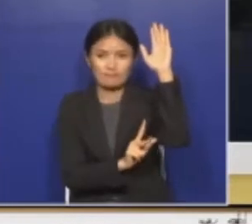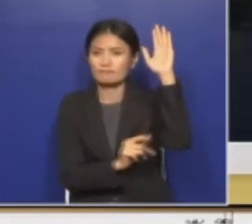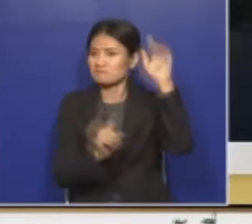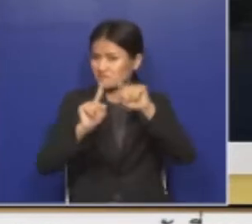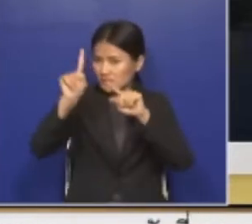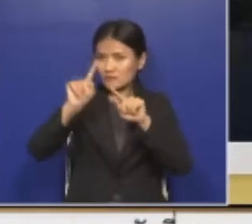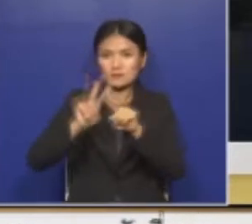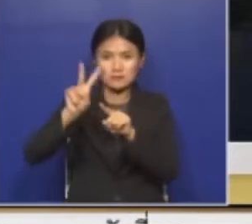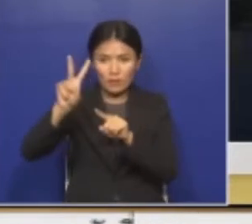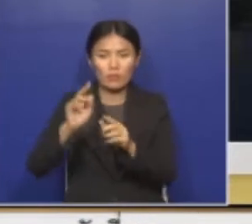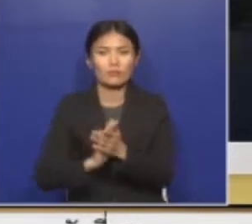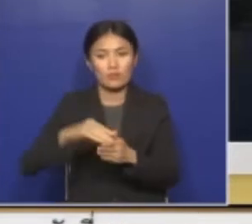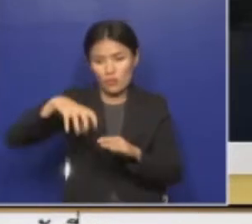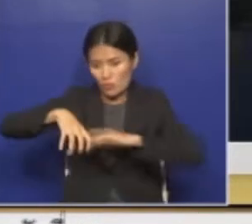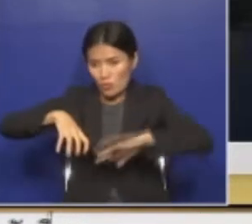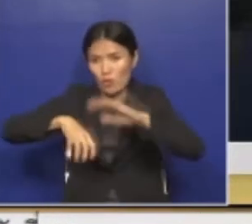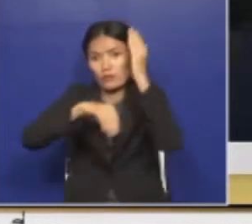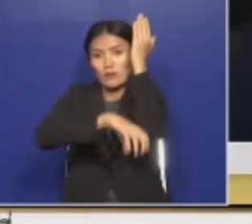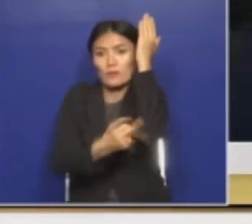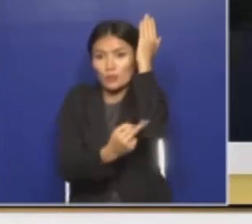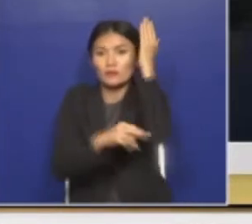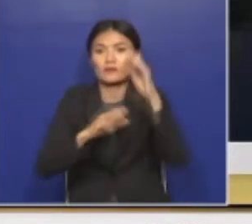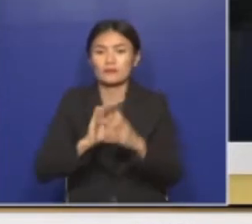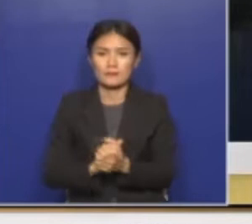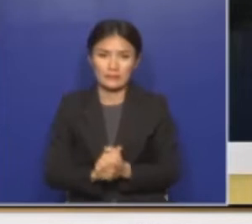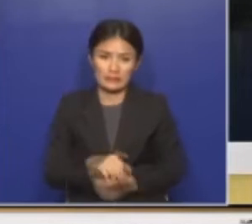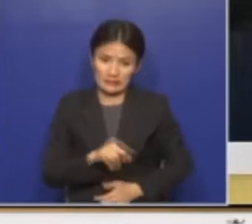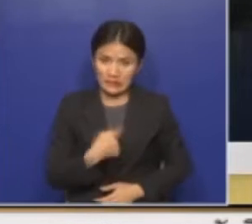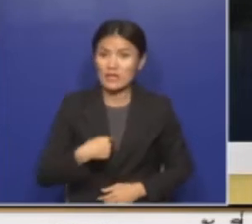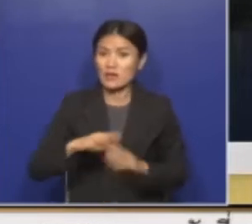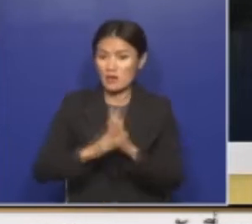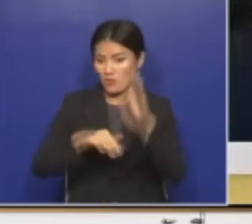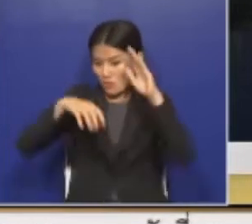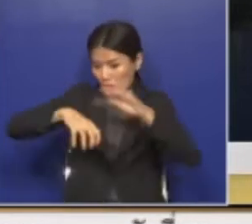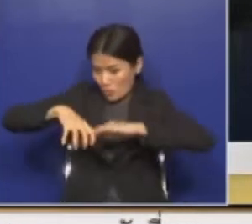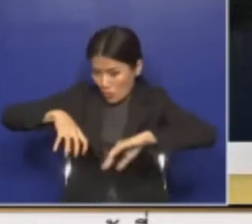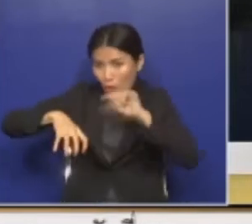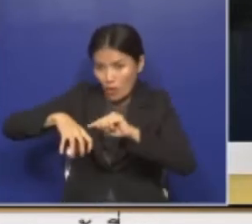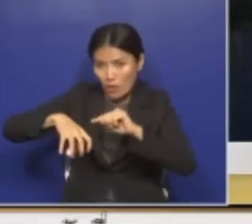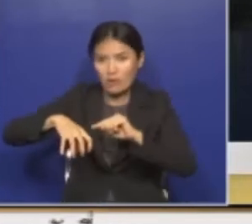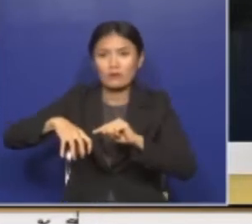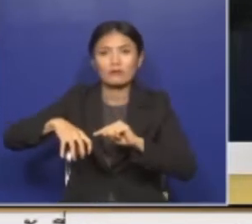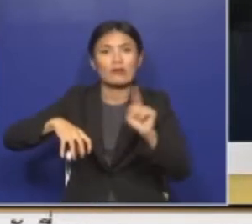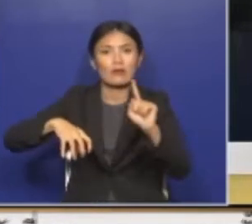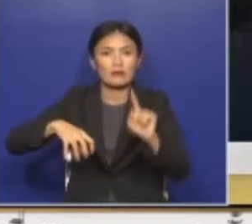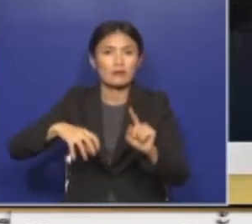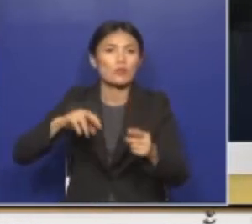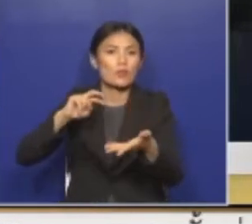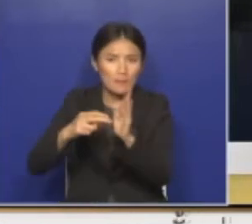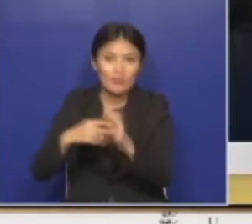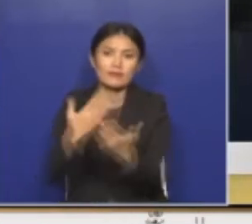อันดับ 2ก็คือเกาะสมุยดังนั้นเกาะคือสิ่งที่ทำรายได้ให้กับประเทศ